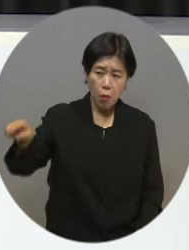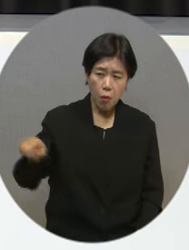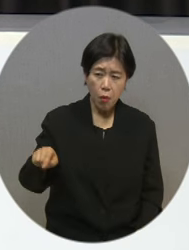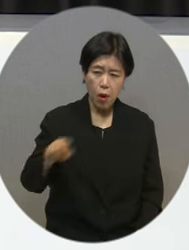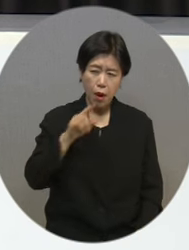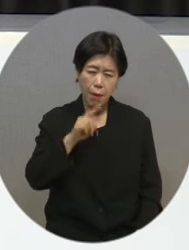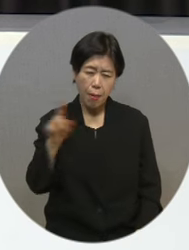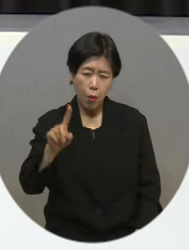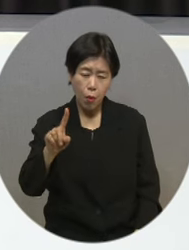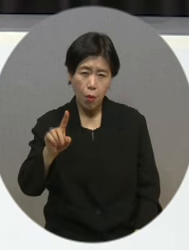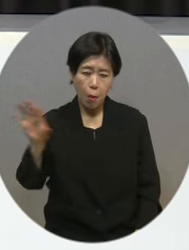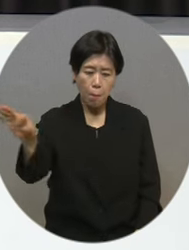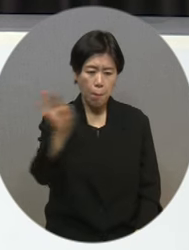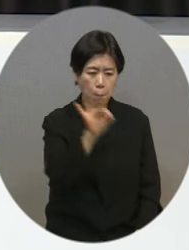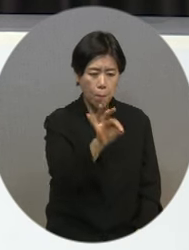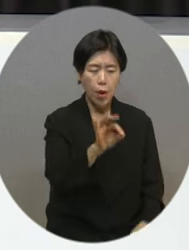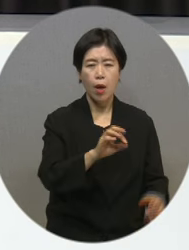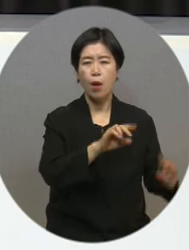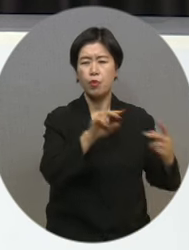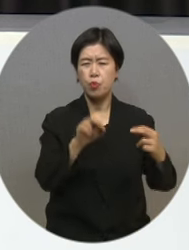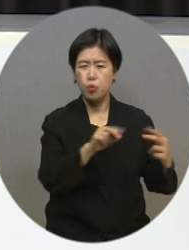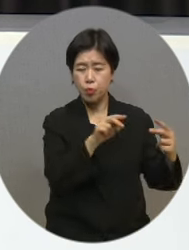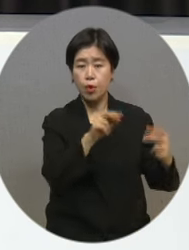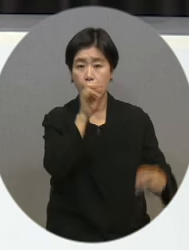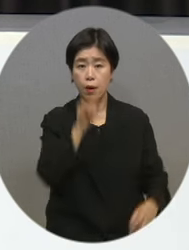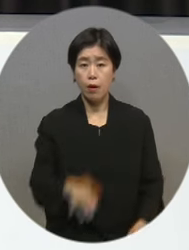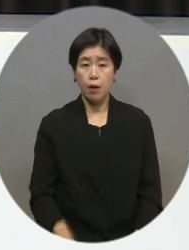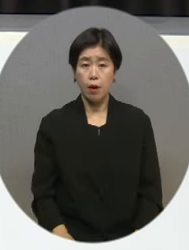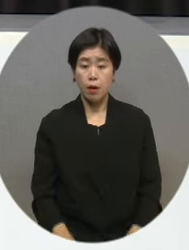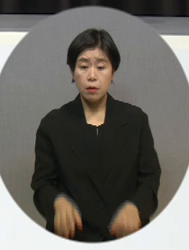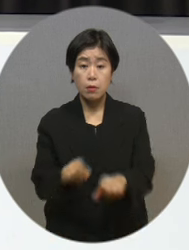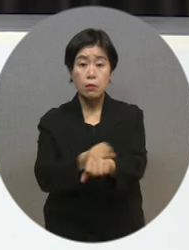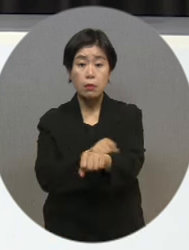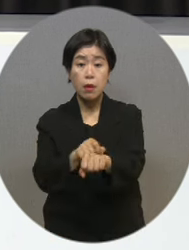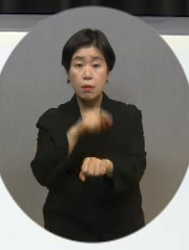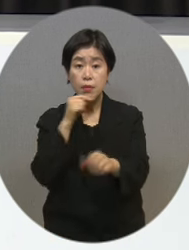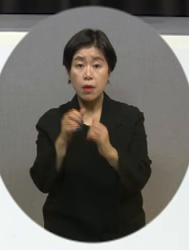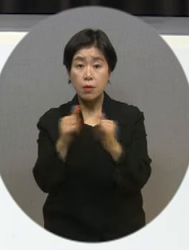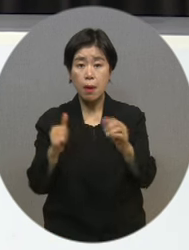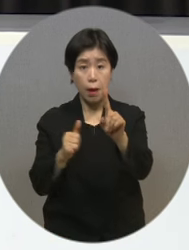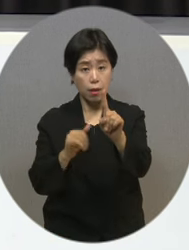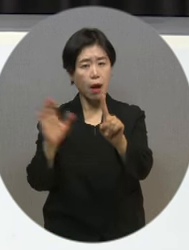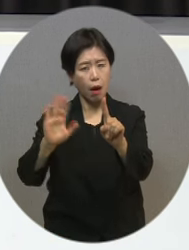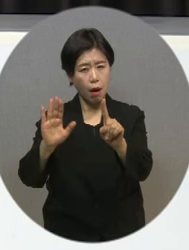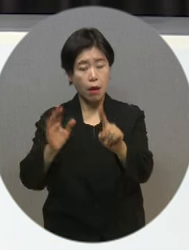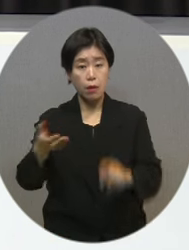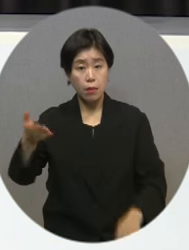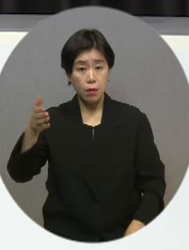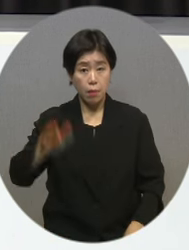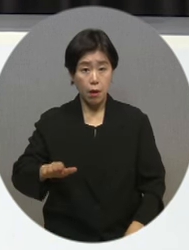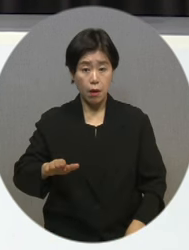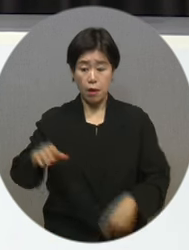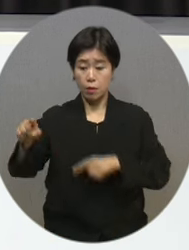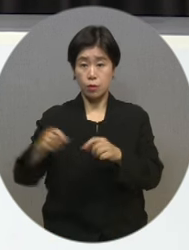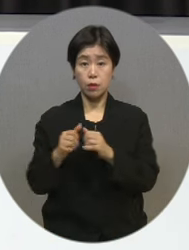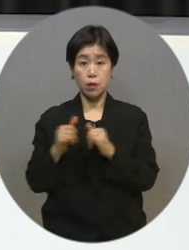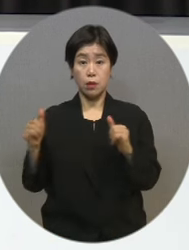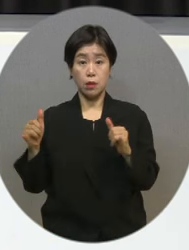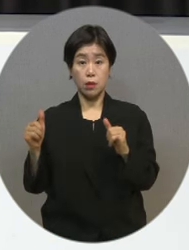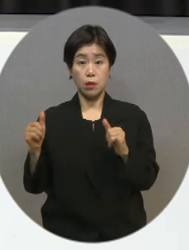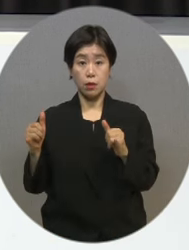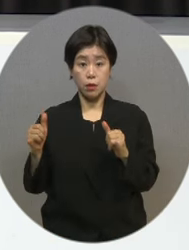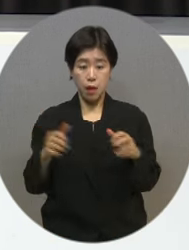들어갔을 예. 때서 특정 피해자 개인이 없지만 정치인의 장애인 비하 발언은